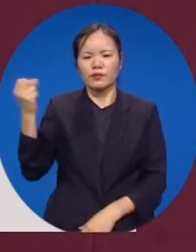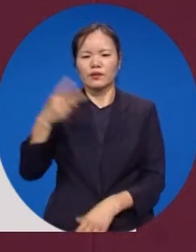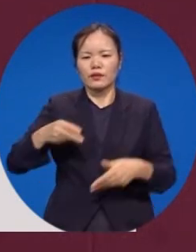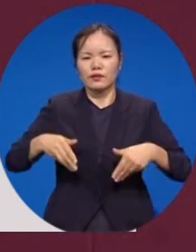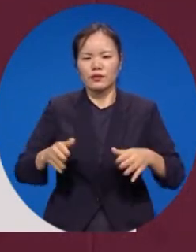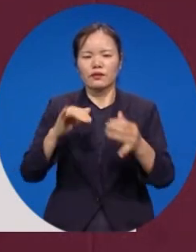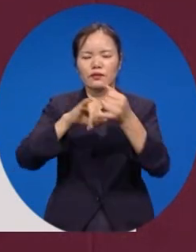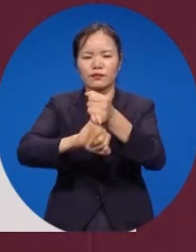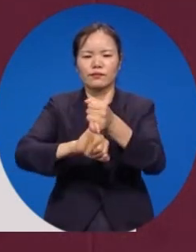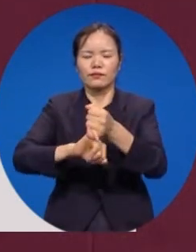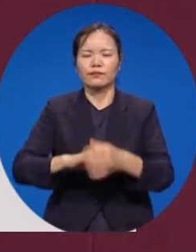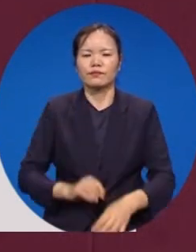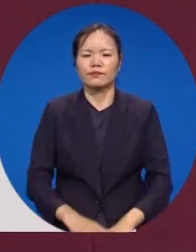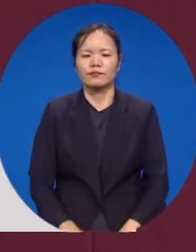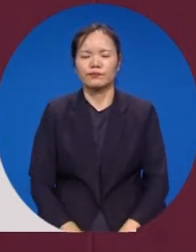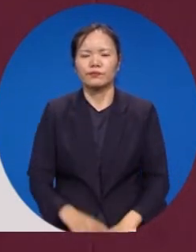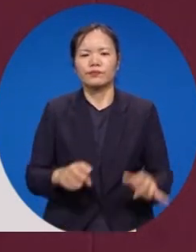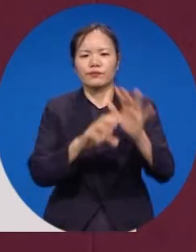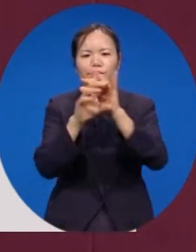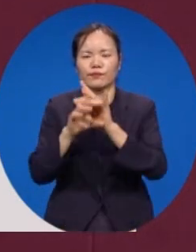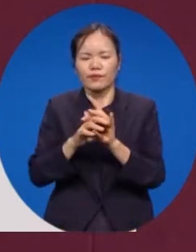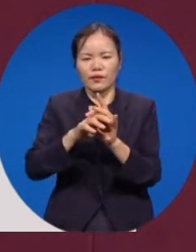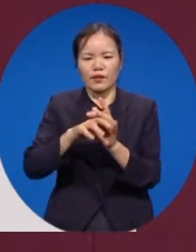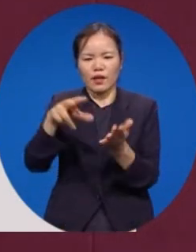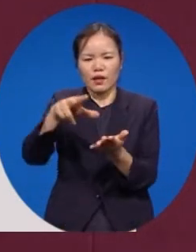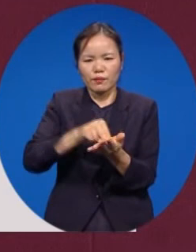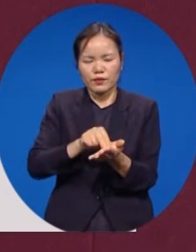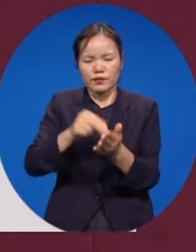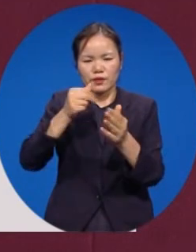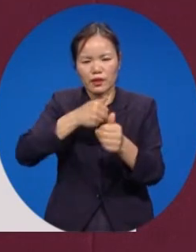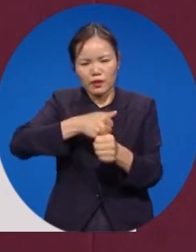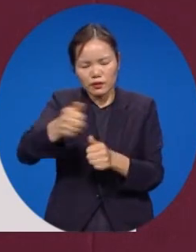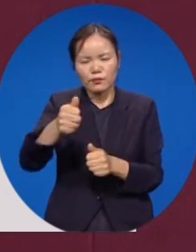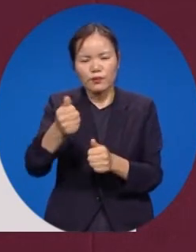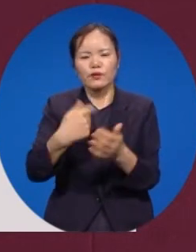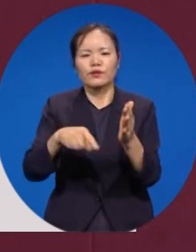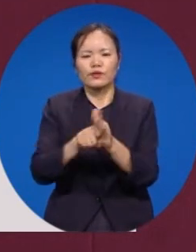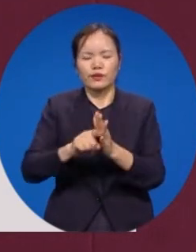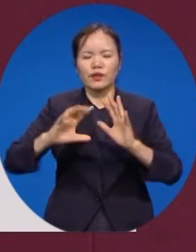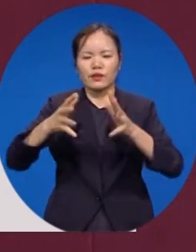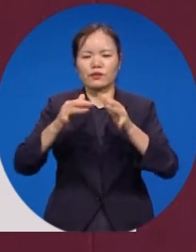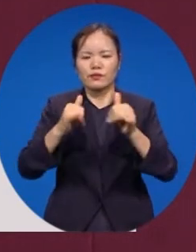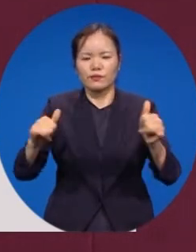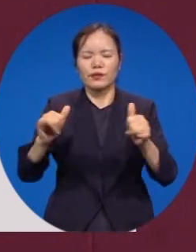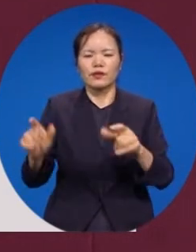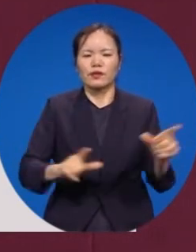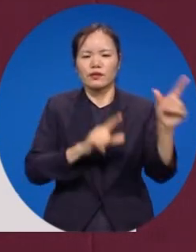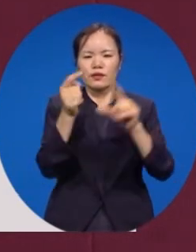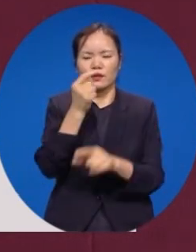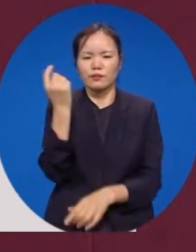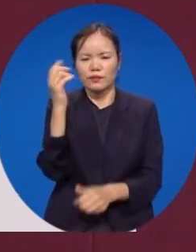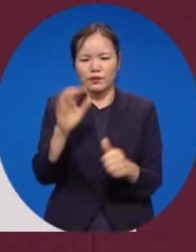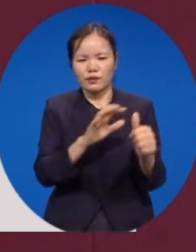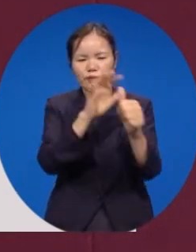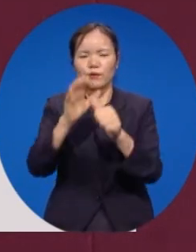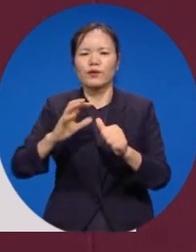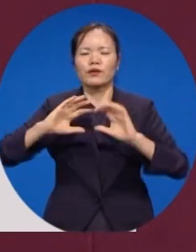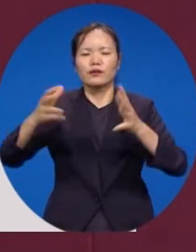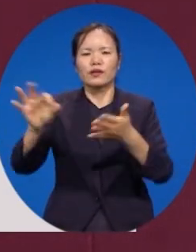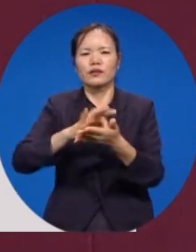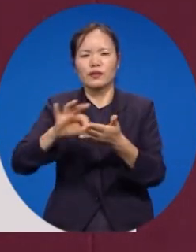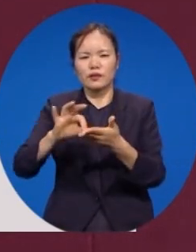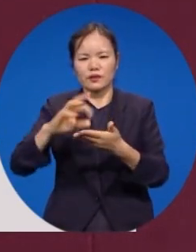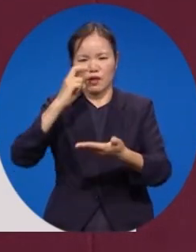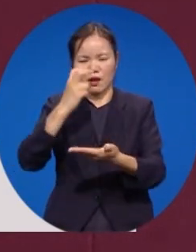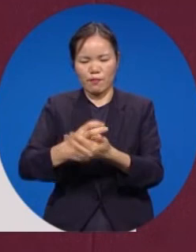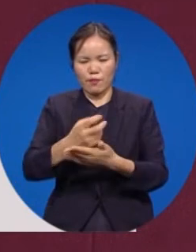거듭나겠습니다. 코로나 국난의 위기 앞에서 국민의 삶을 보호하고 나라의 재정과 헌정